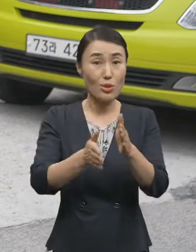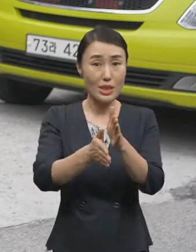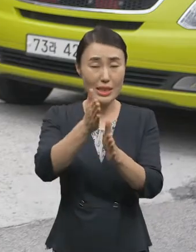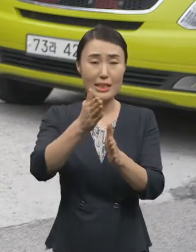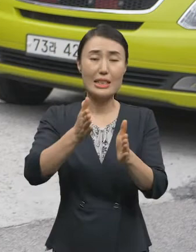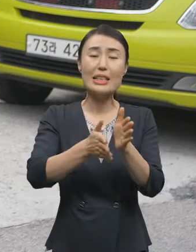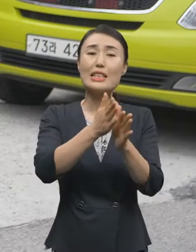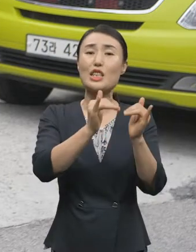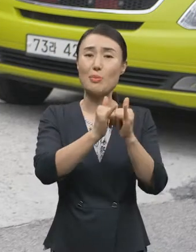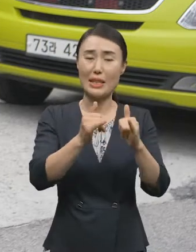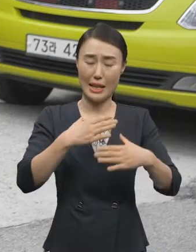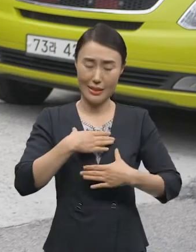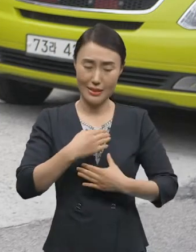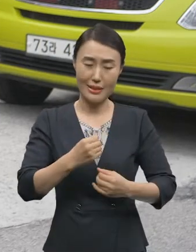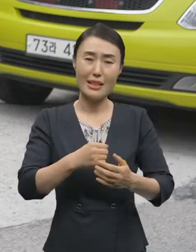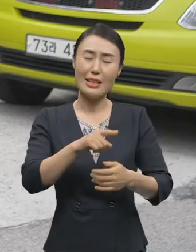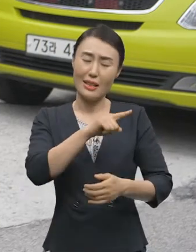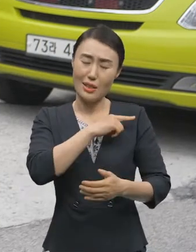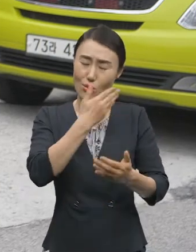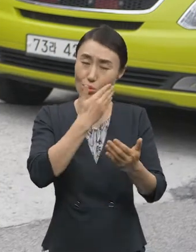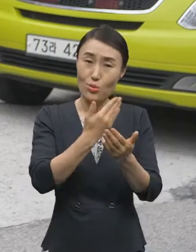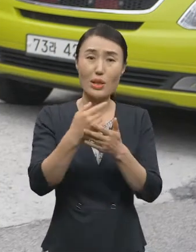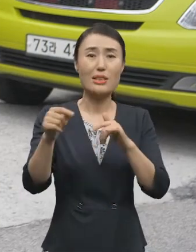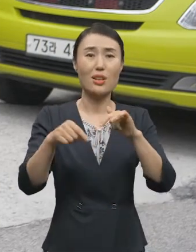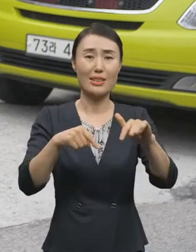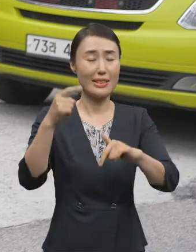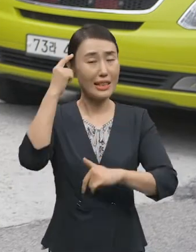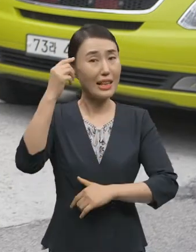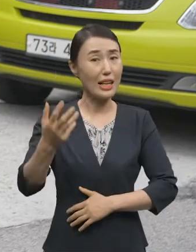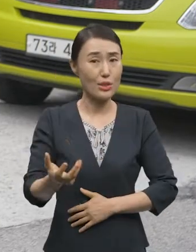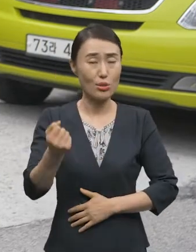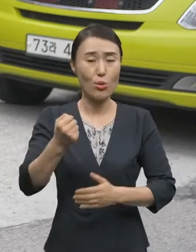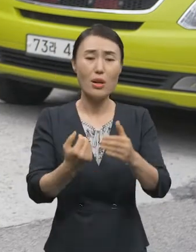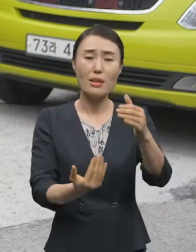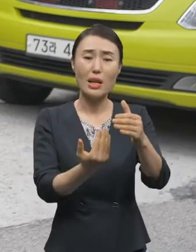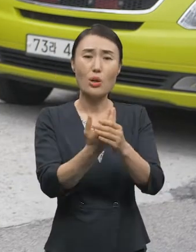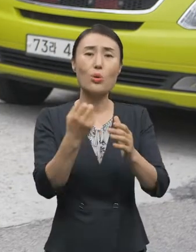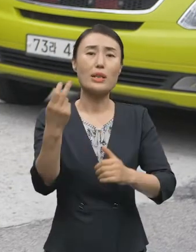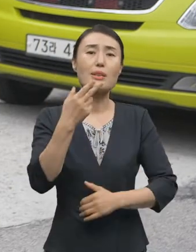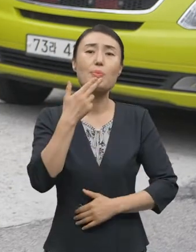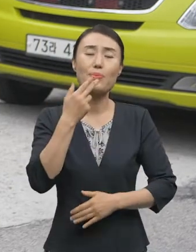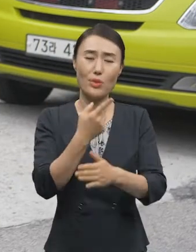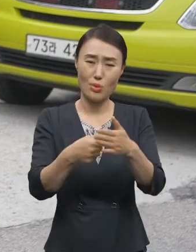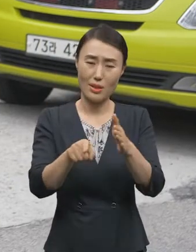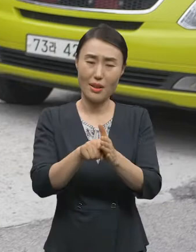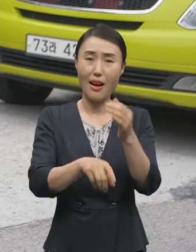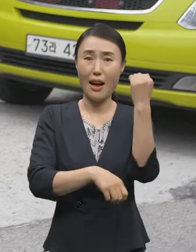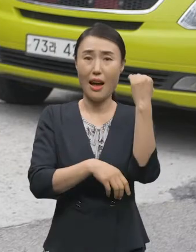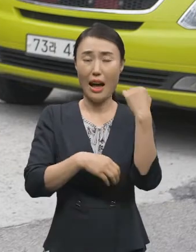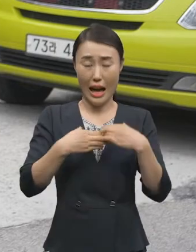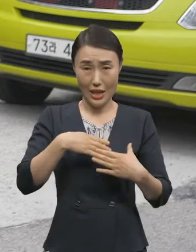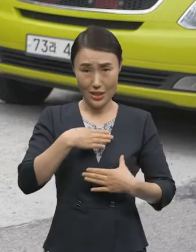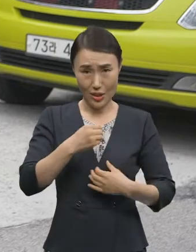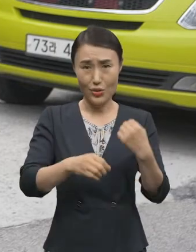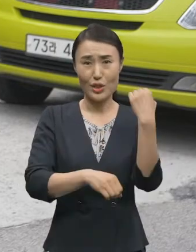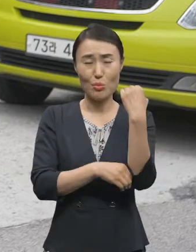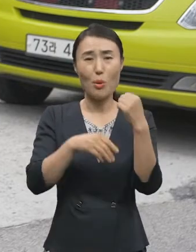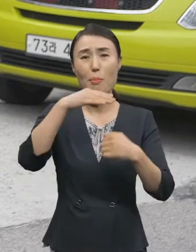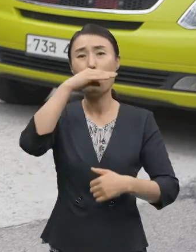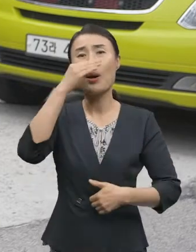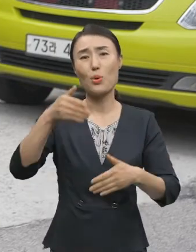광주 씨는 시민 안전을 시정에 제일 가치로 삼아 사고가 재발하지 않도록 안전에 기본부터 바로 세울